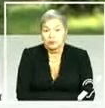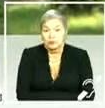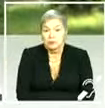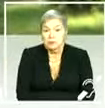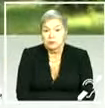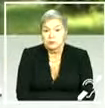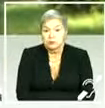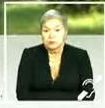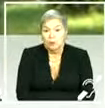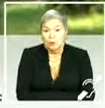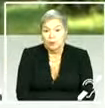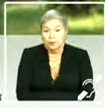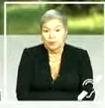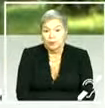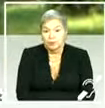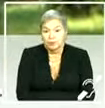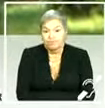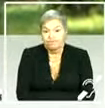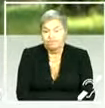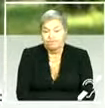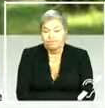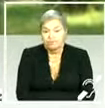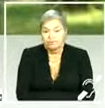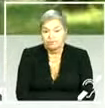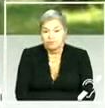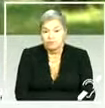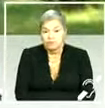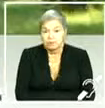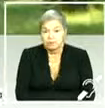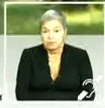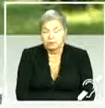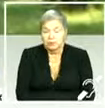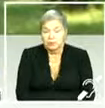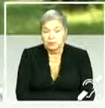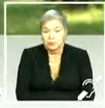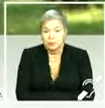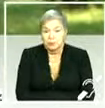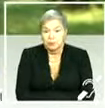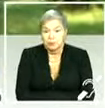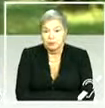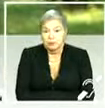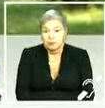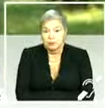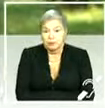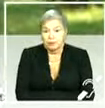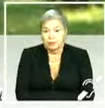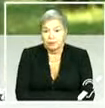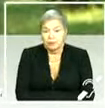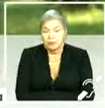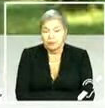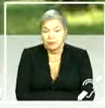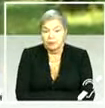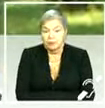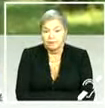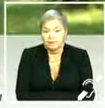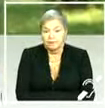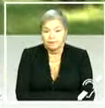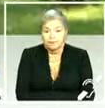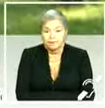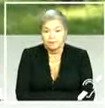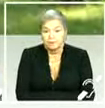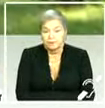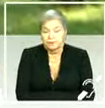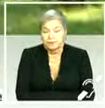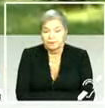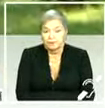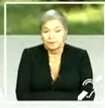лекарство. Что-то вроде антибиотиков, которые вам колют в больнице, но их можно принимать ограниченное время. Сейчас, в моменте,